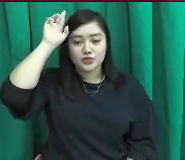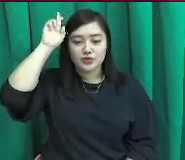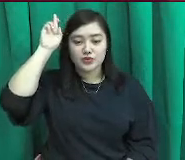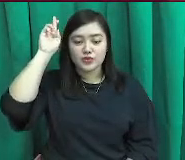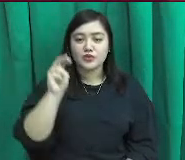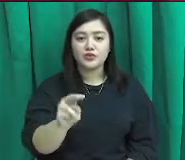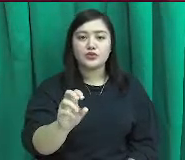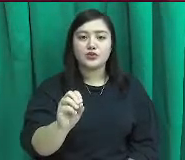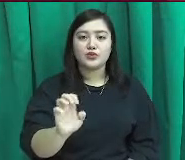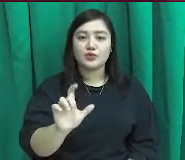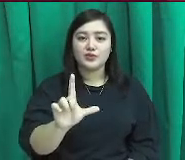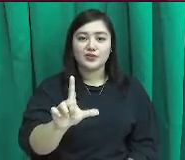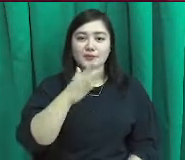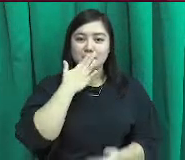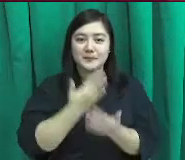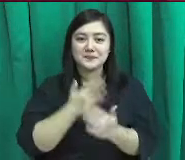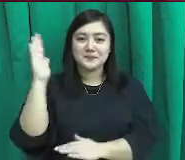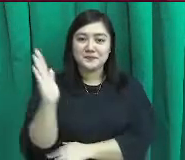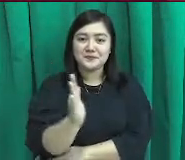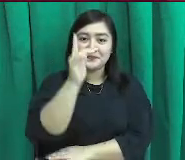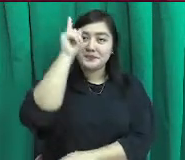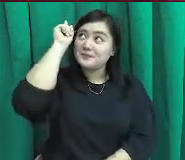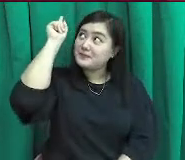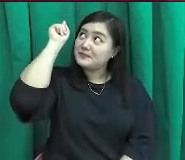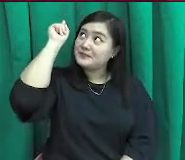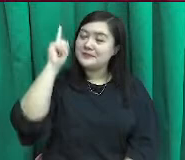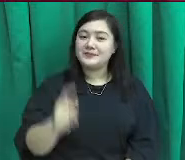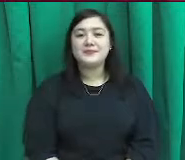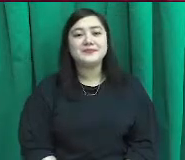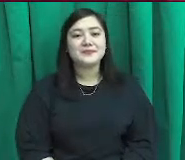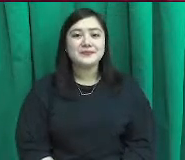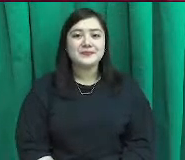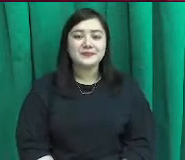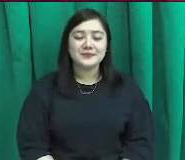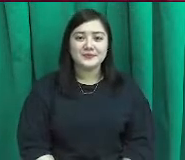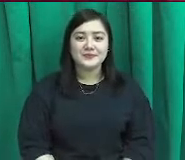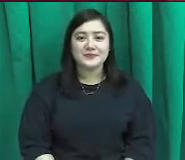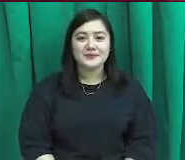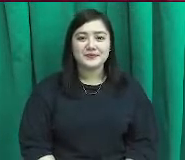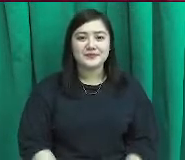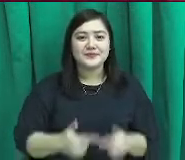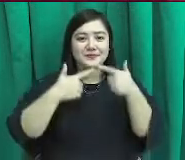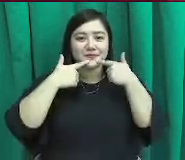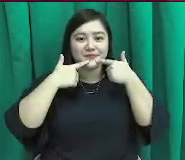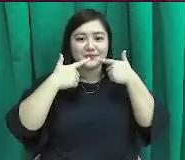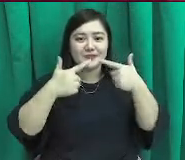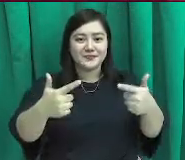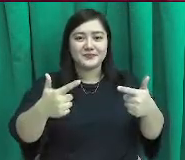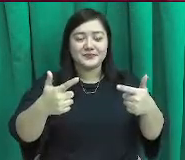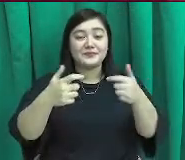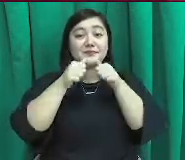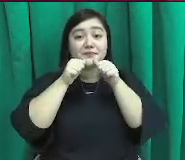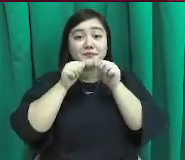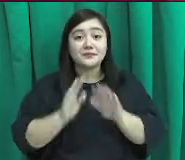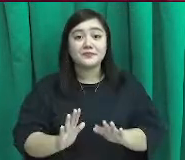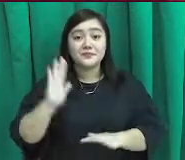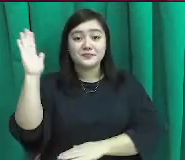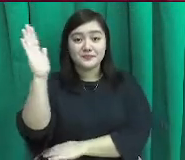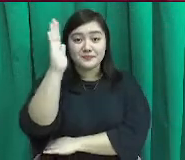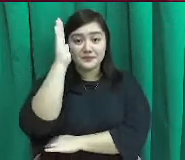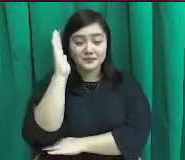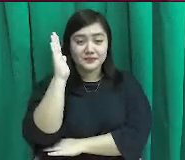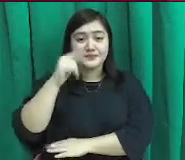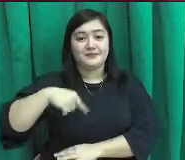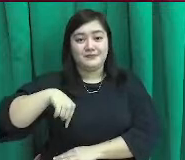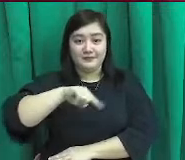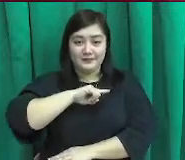and Sir Noel. At bati muna tayo, Sir Noel. Amen. Isang mapagpalang tanghali muli sa bawat isa